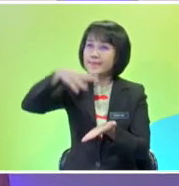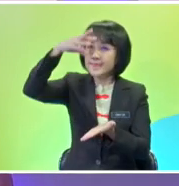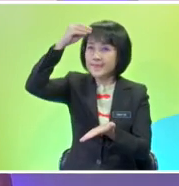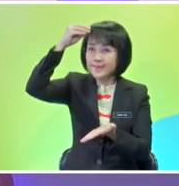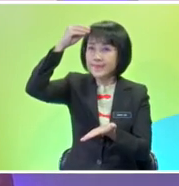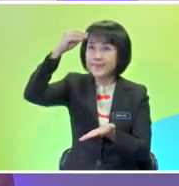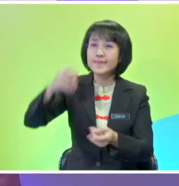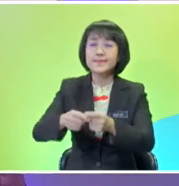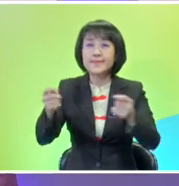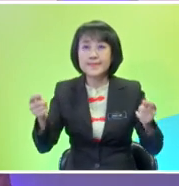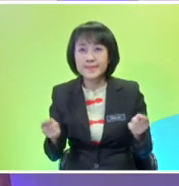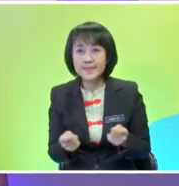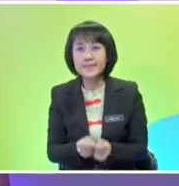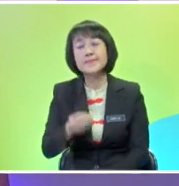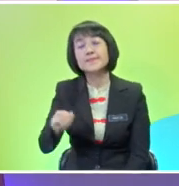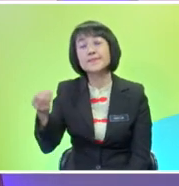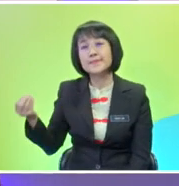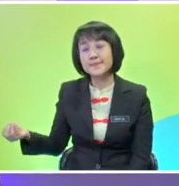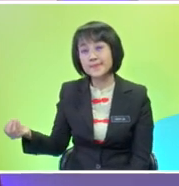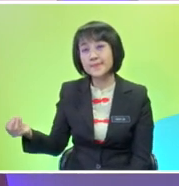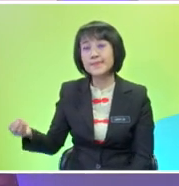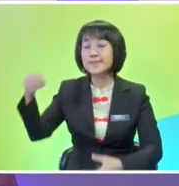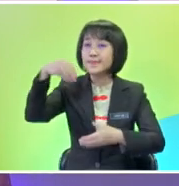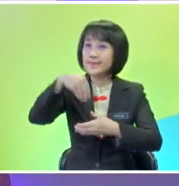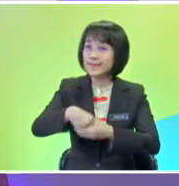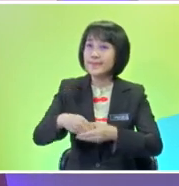kedudukan objek dalam